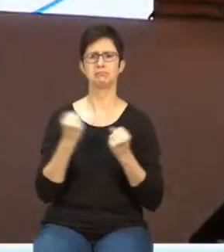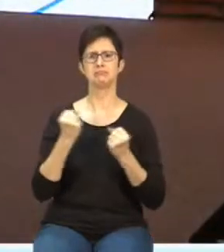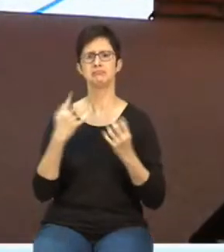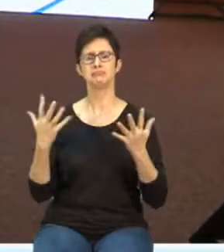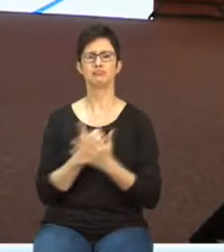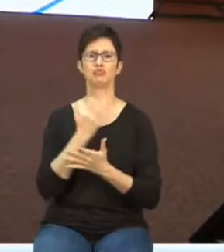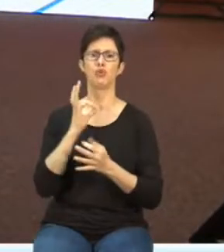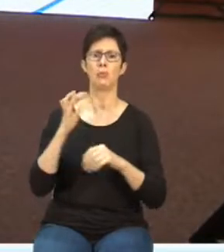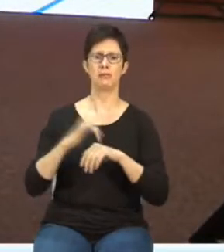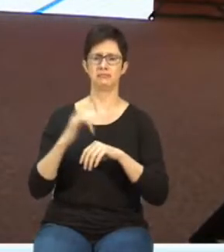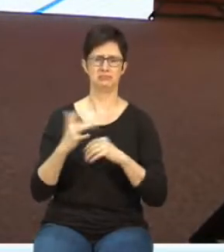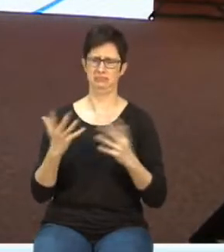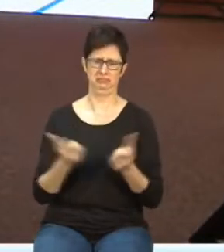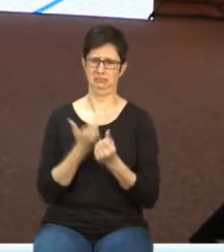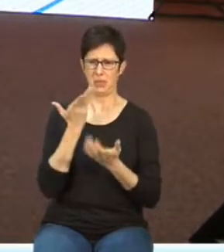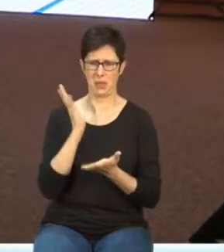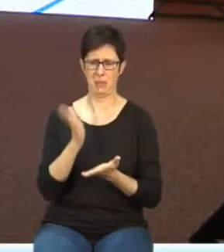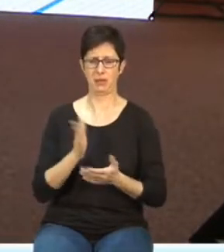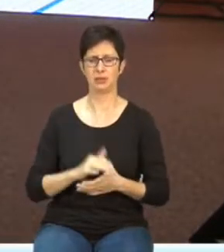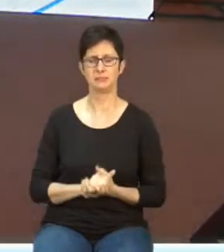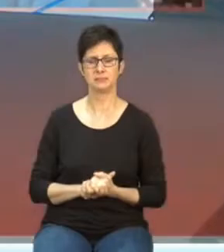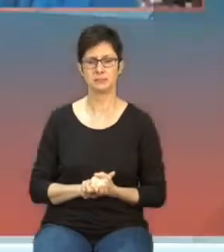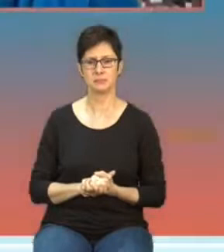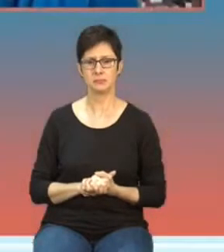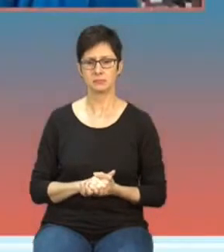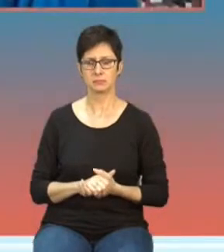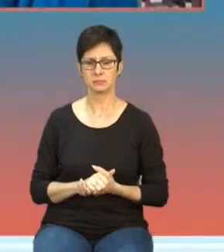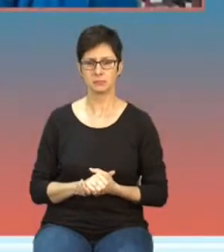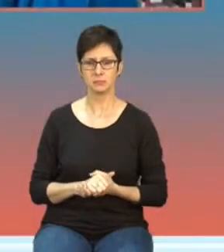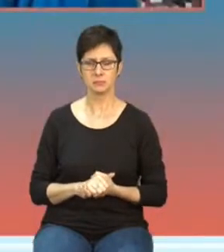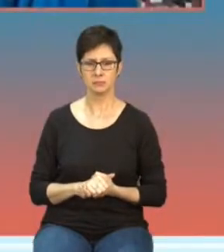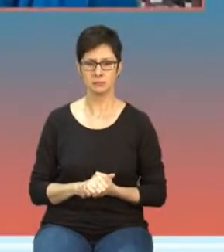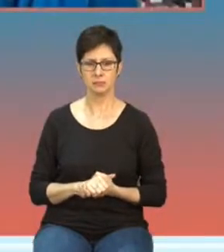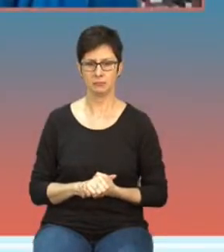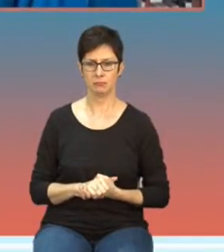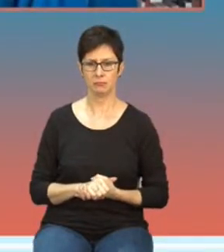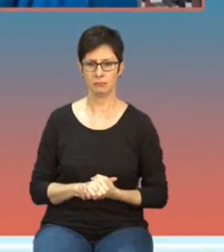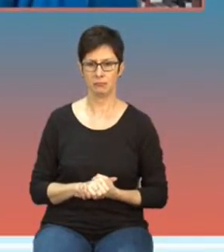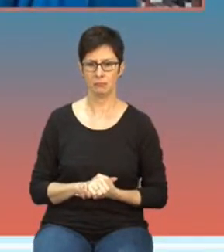są mistrzem dźwięk on robi bardzo misiu